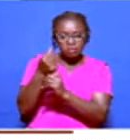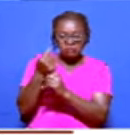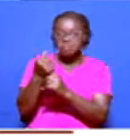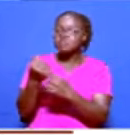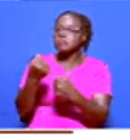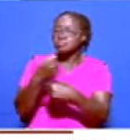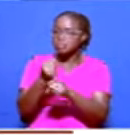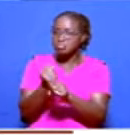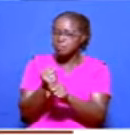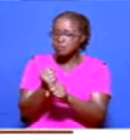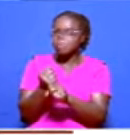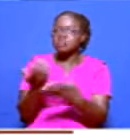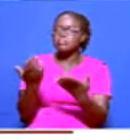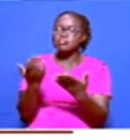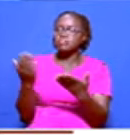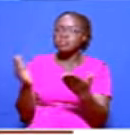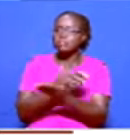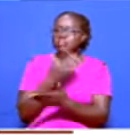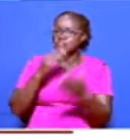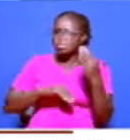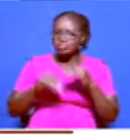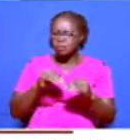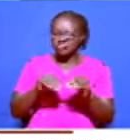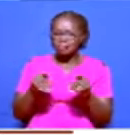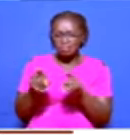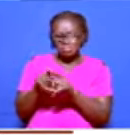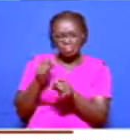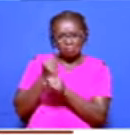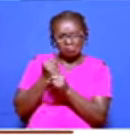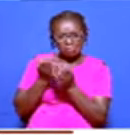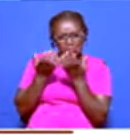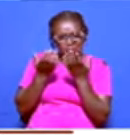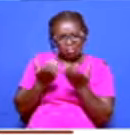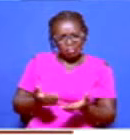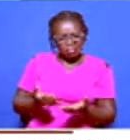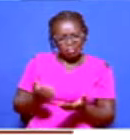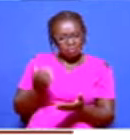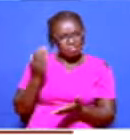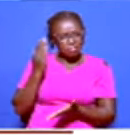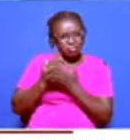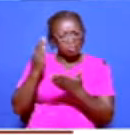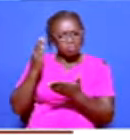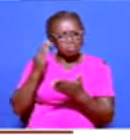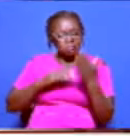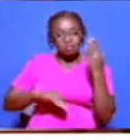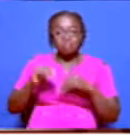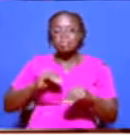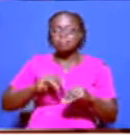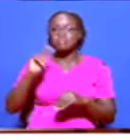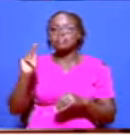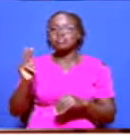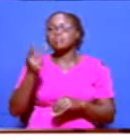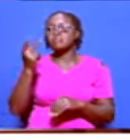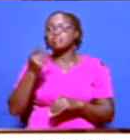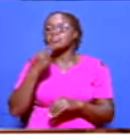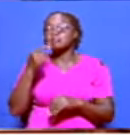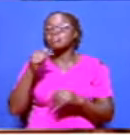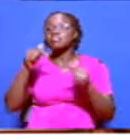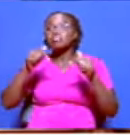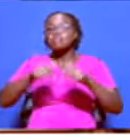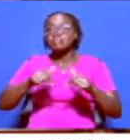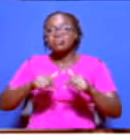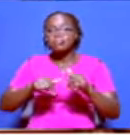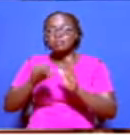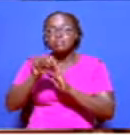Kenyatta alisema taifa lingali na kibarua kukomesha uovu huo nchini. Rais aliyesema hayo leo katika ikulu ya